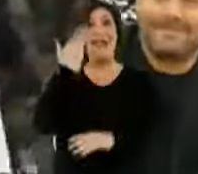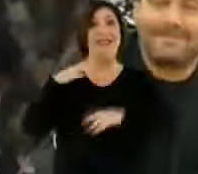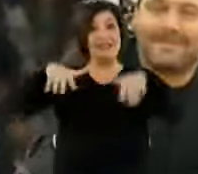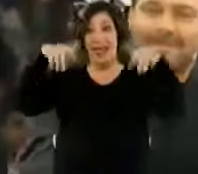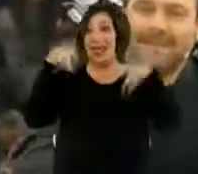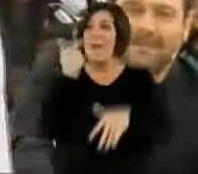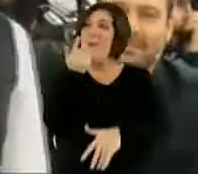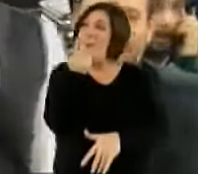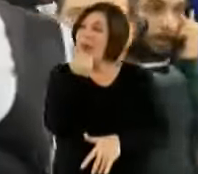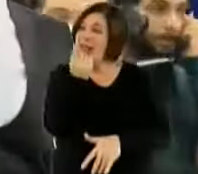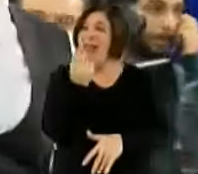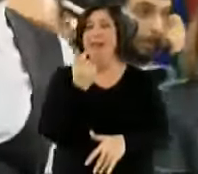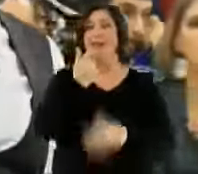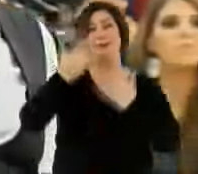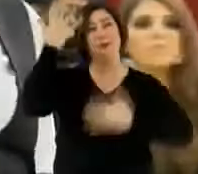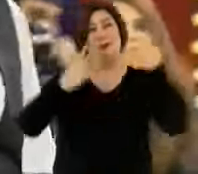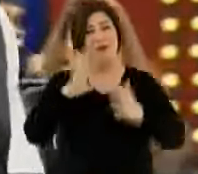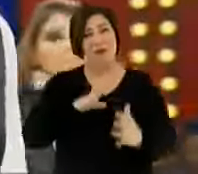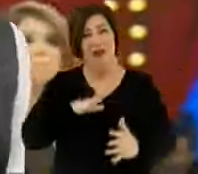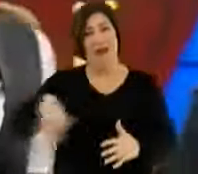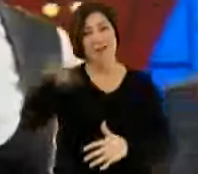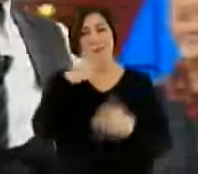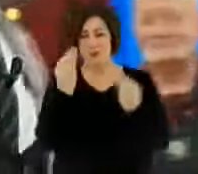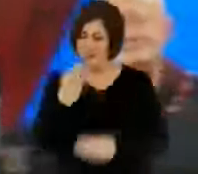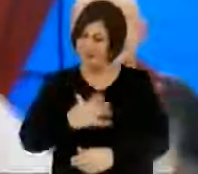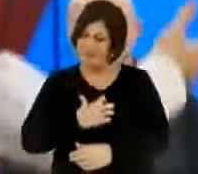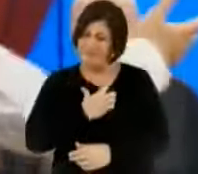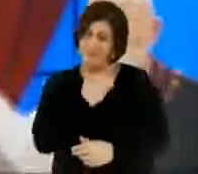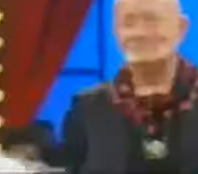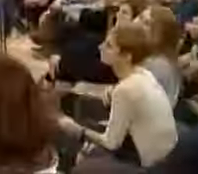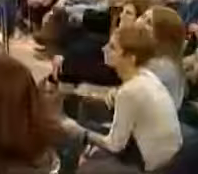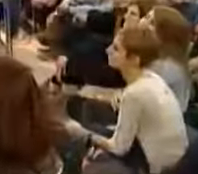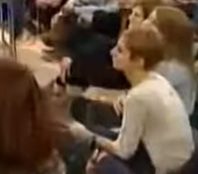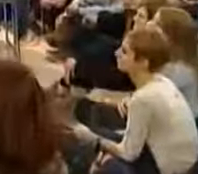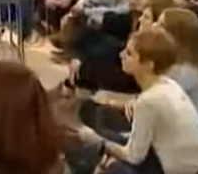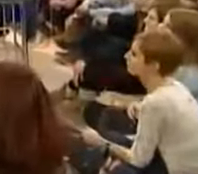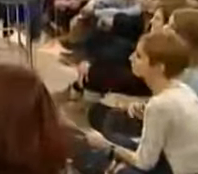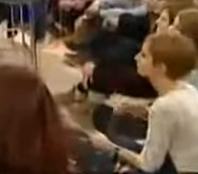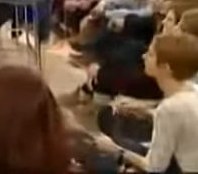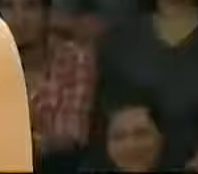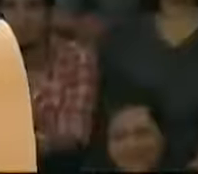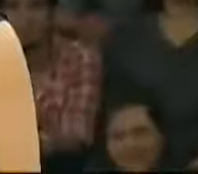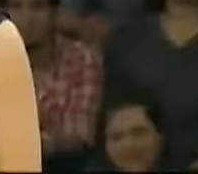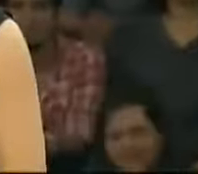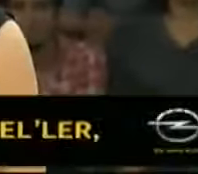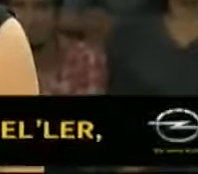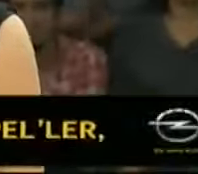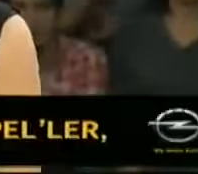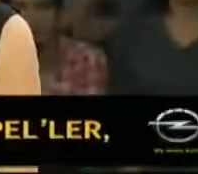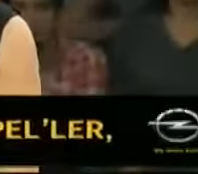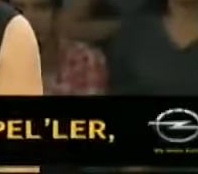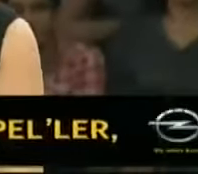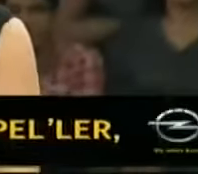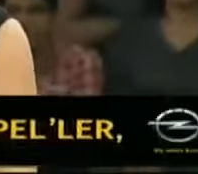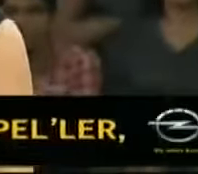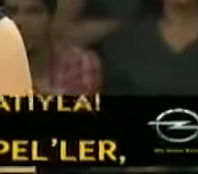eğer birazcık yaş almış insanlar varsa hepsi ne kadar üzülüyordur kim bilir. Bu filmle bir ilişkisi var mı bu şarkının? Filmde anlatmak istediğimiz